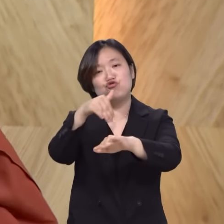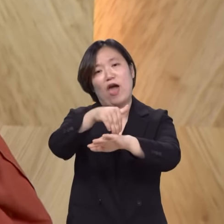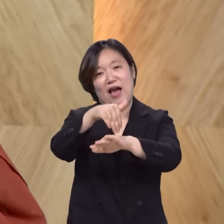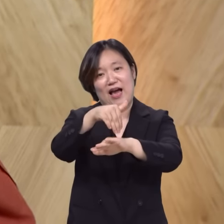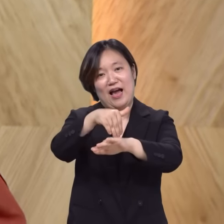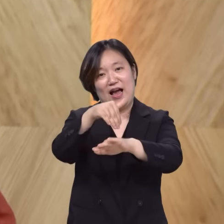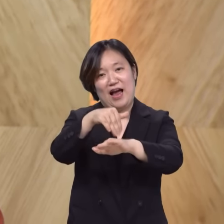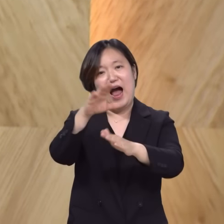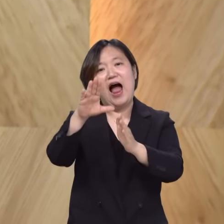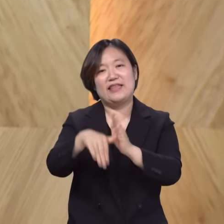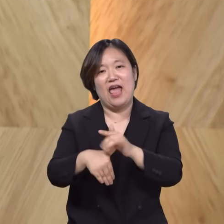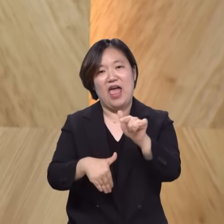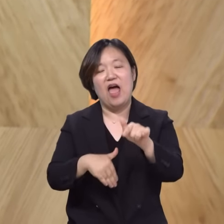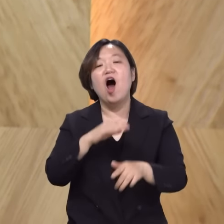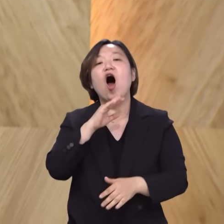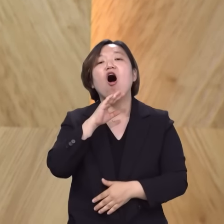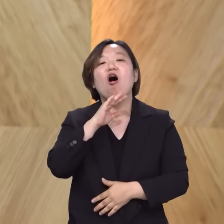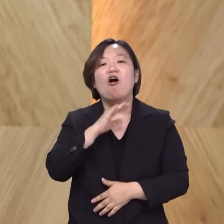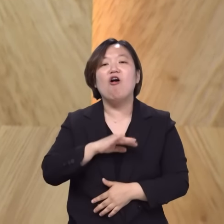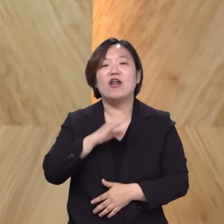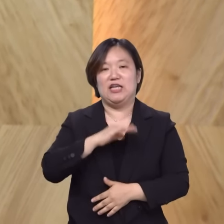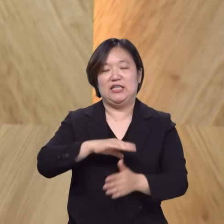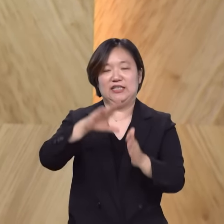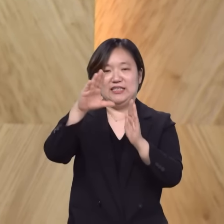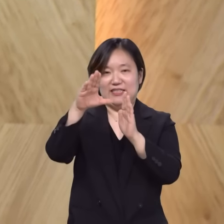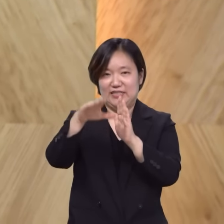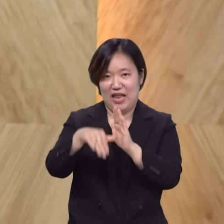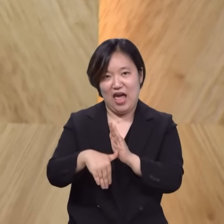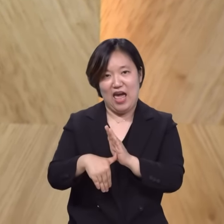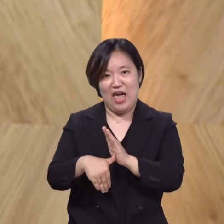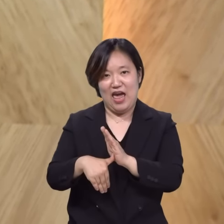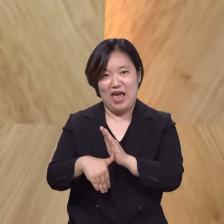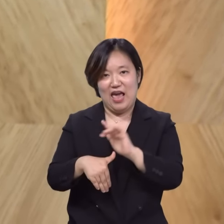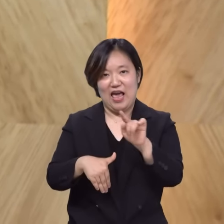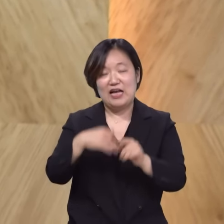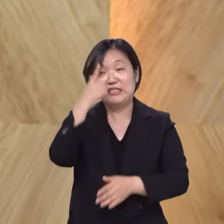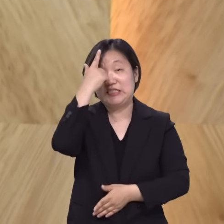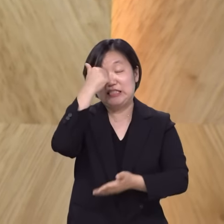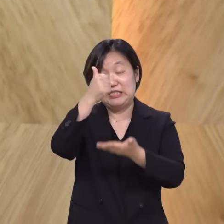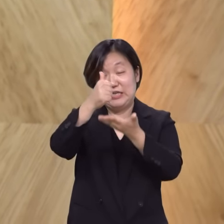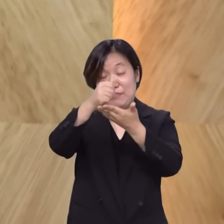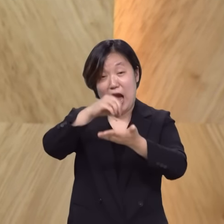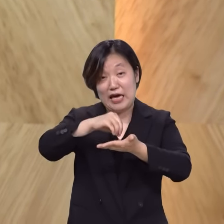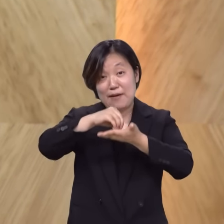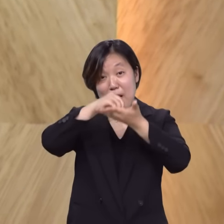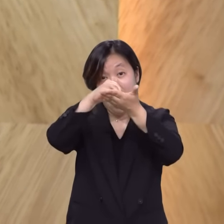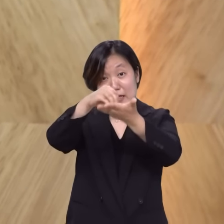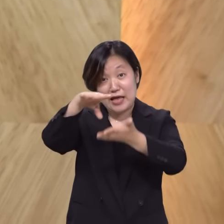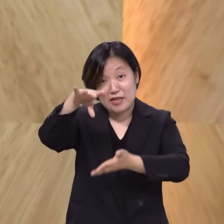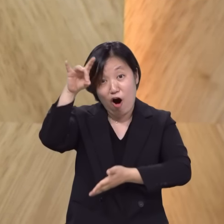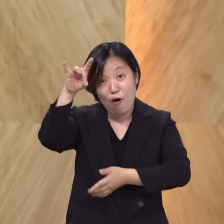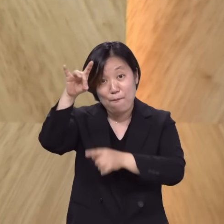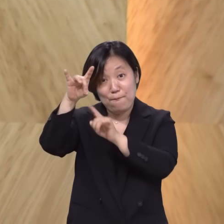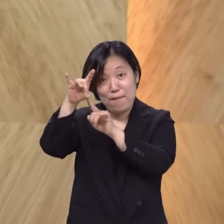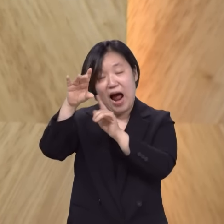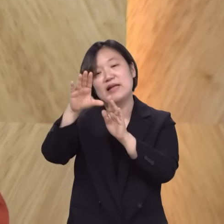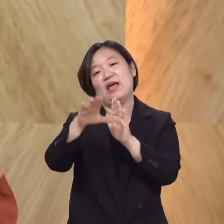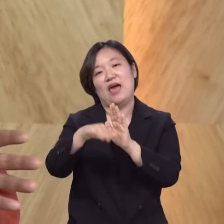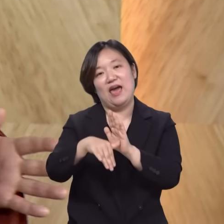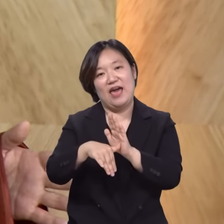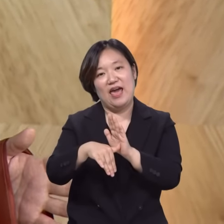체험하셨는데요 일찍 이제 행자가 되었는데 머리를 깎고 이제 출가하면 우리가 정식 승려가